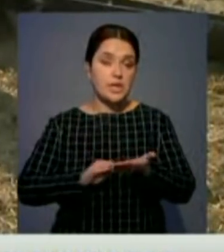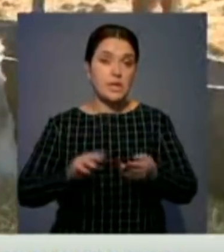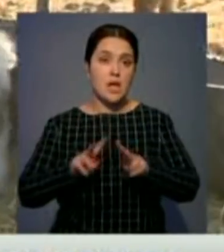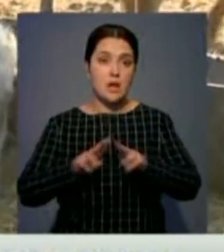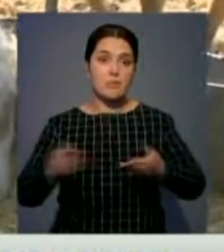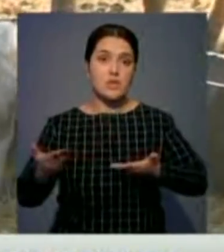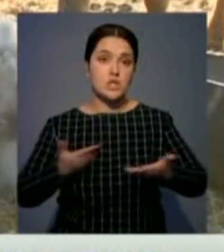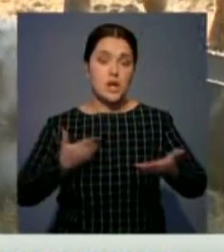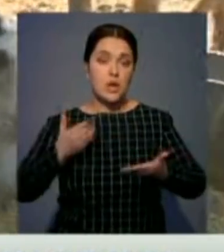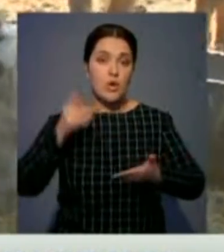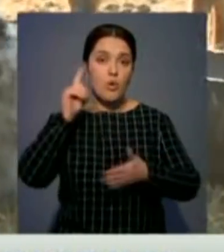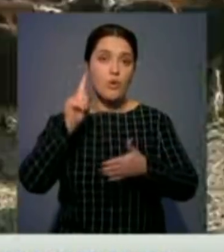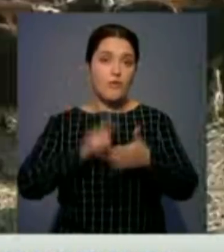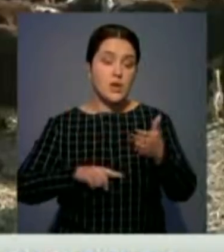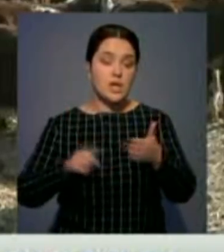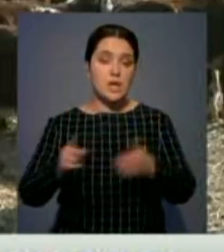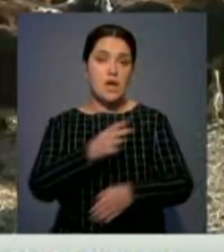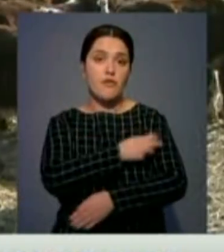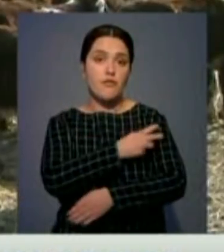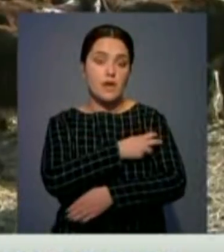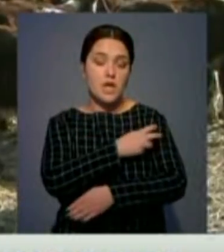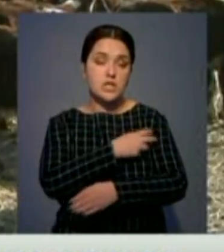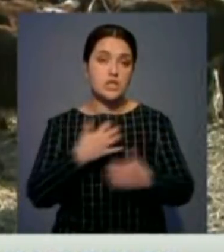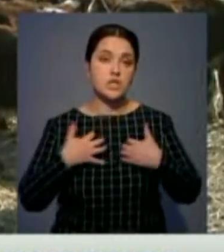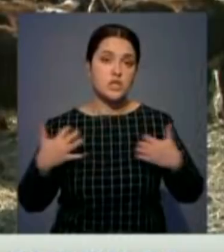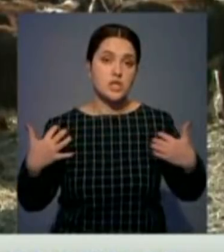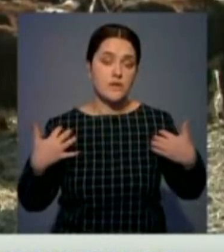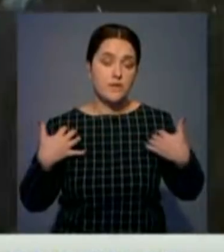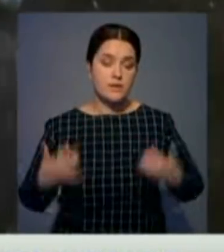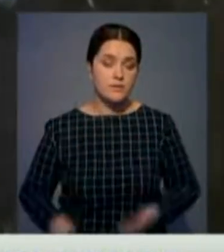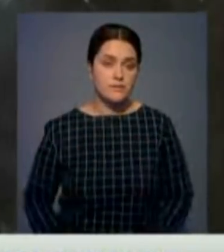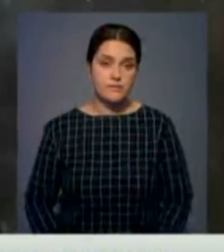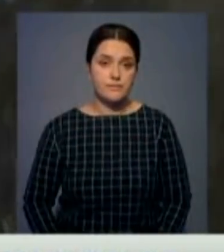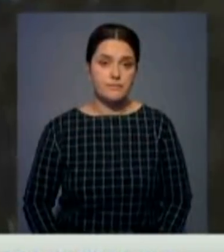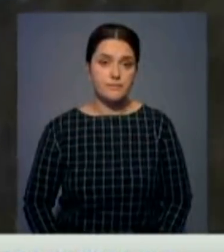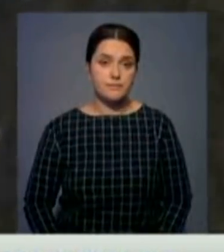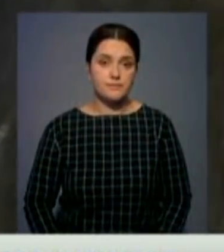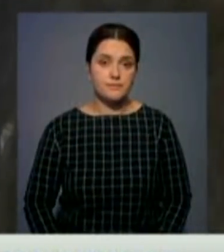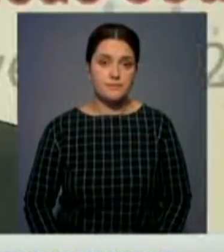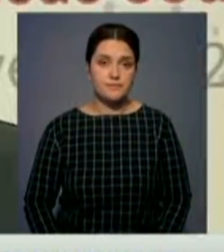шаги, так говорят ветеринары. Действовать, разумеется, нужно сообща.